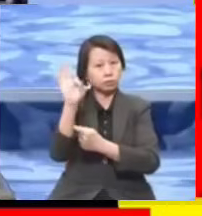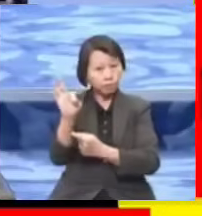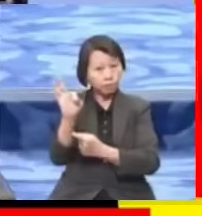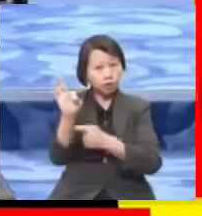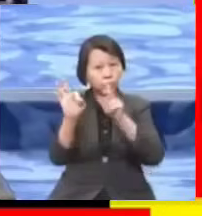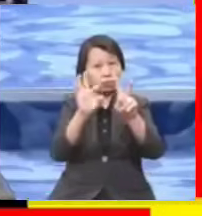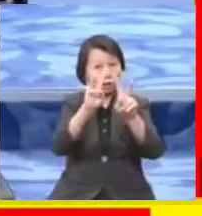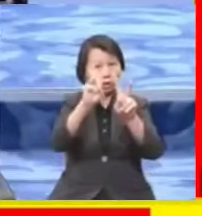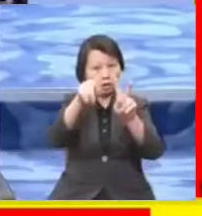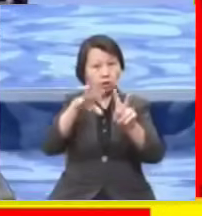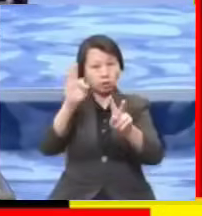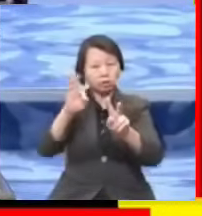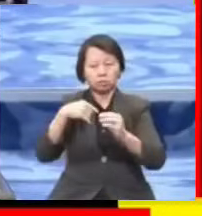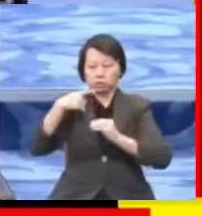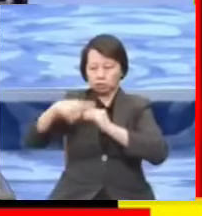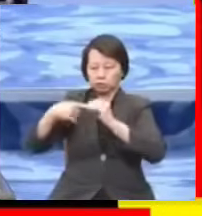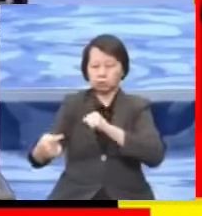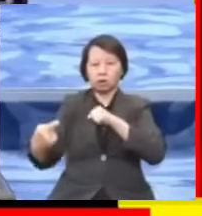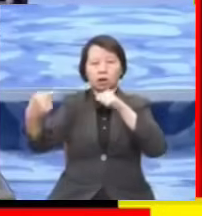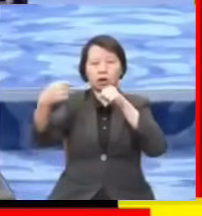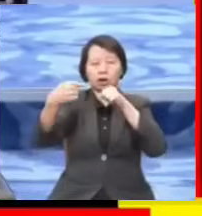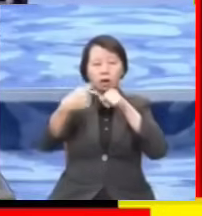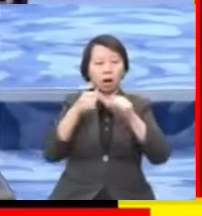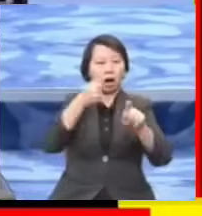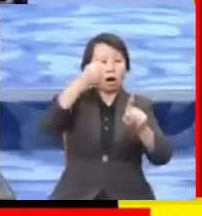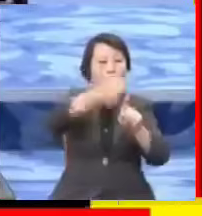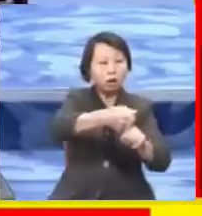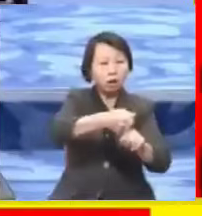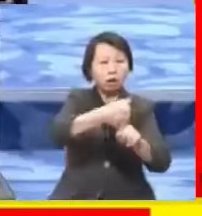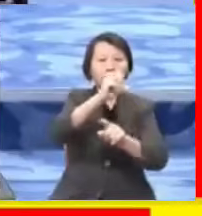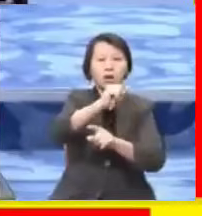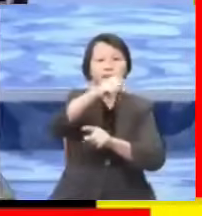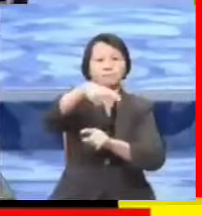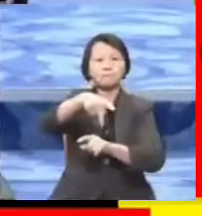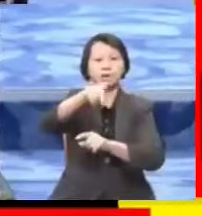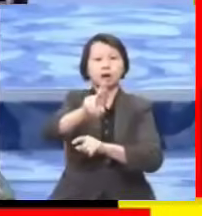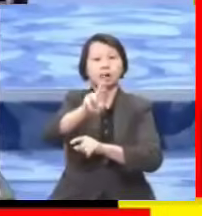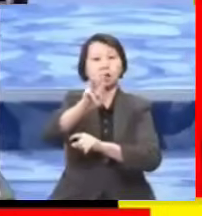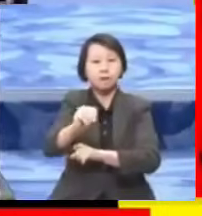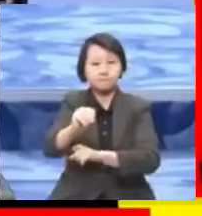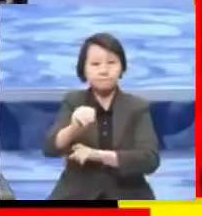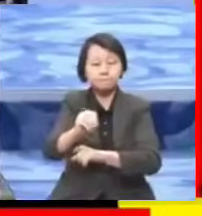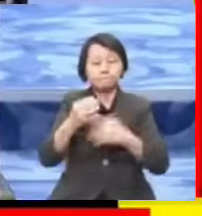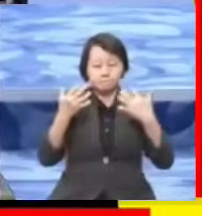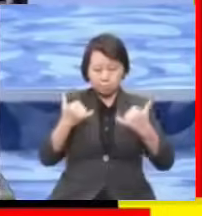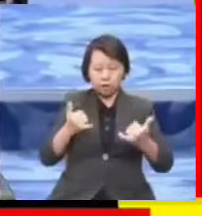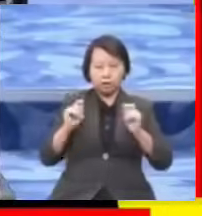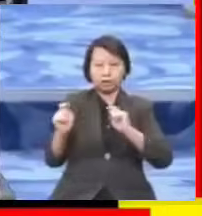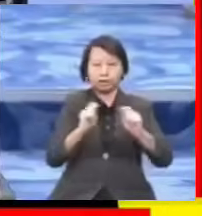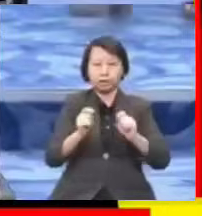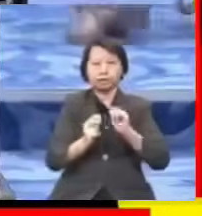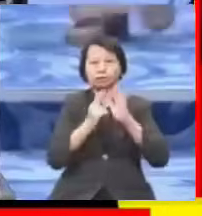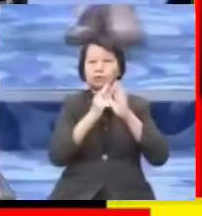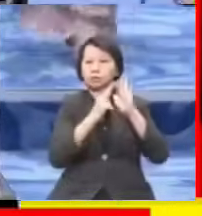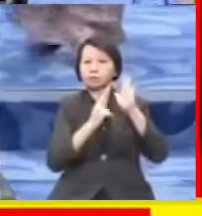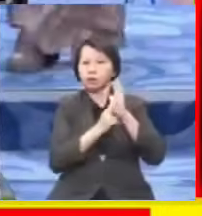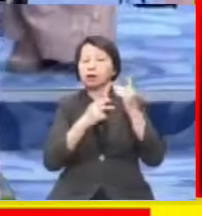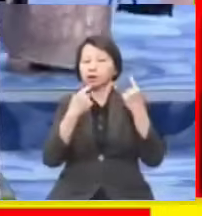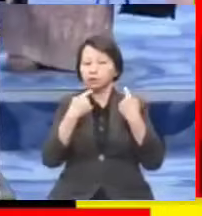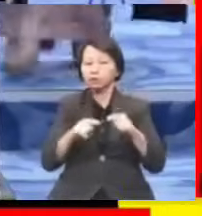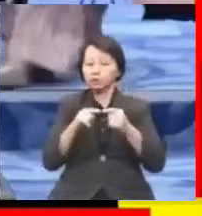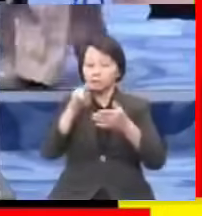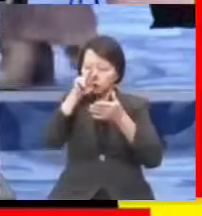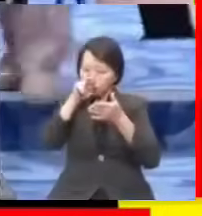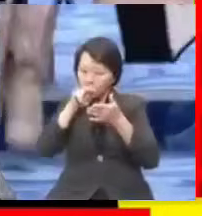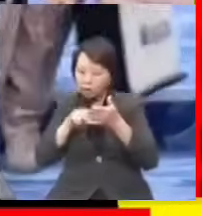tentang arahan kepada SPRM. Setakat ini tindakan perundangan sedang